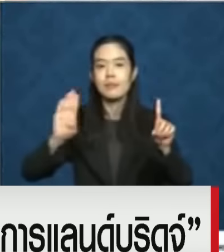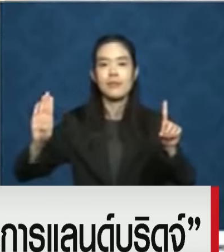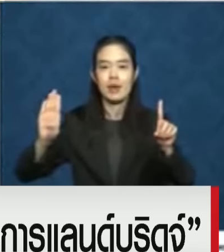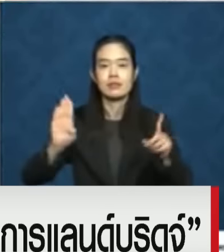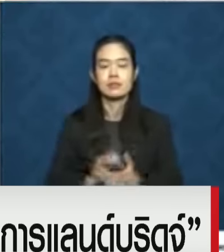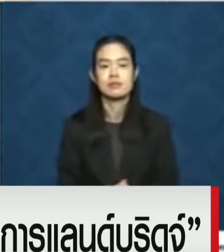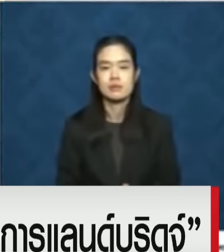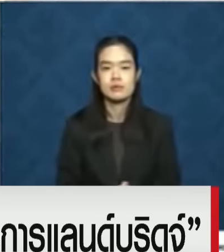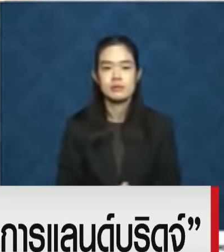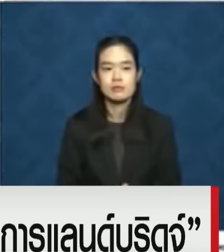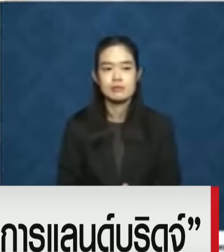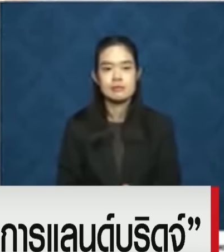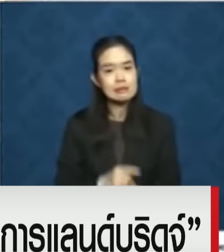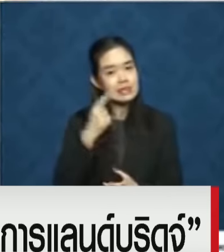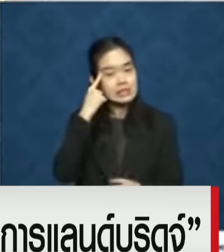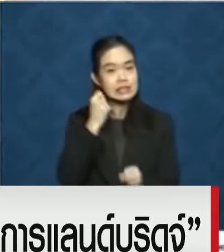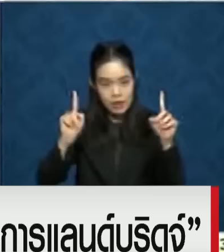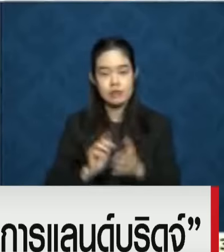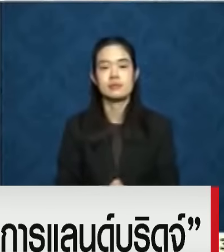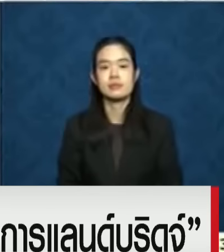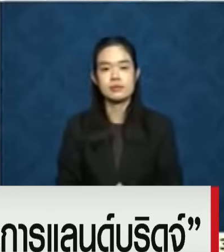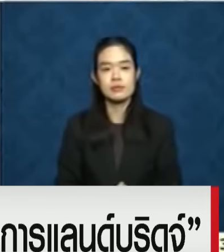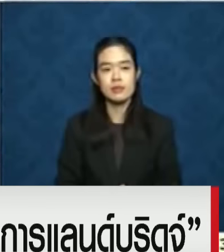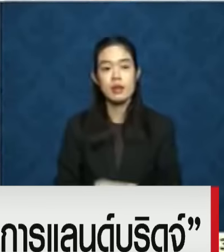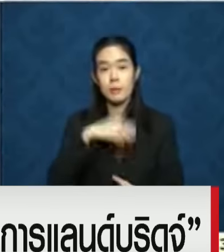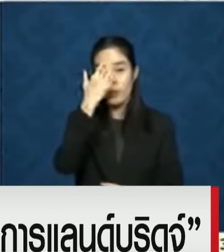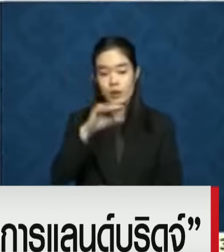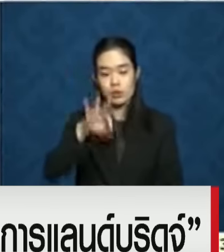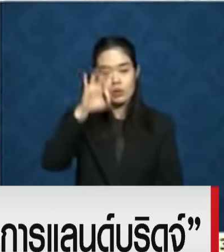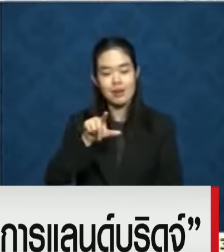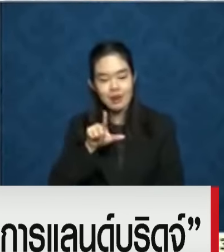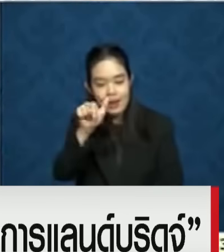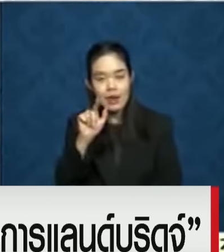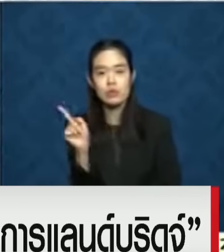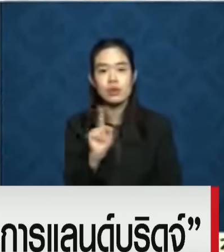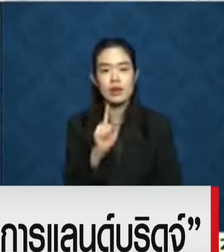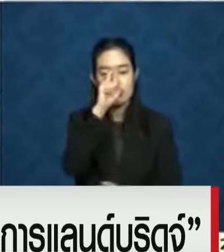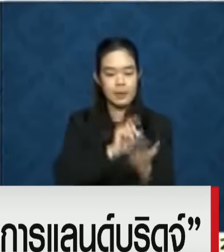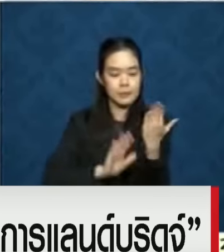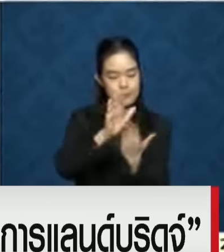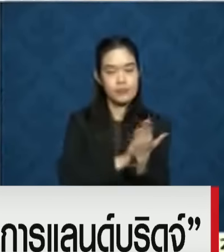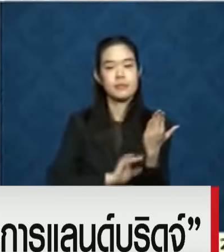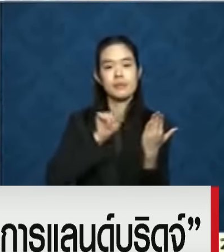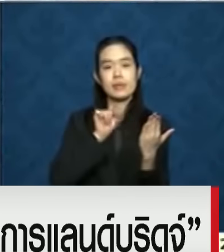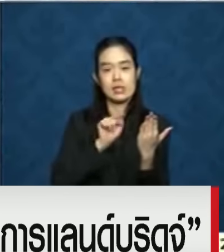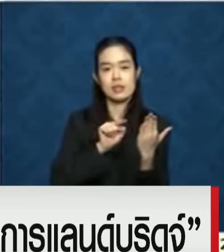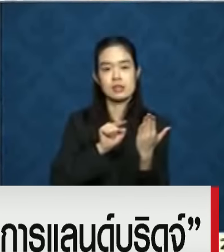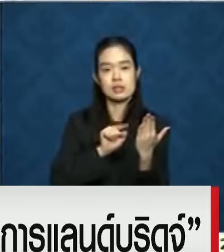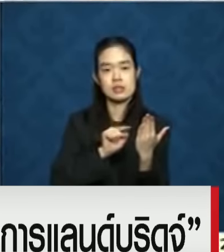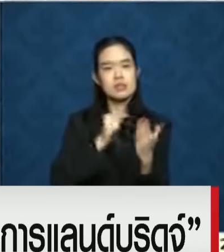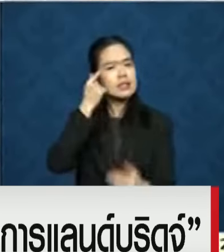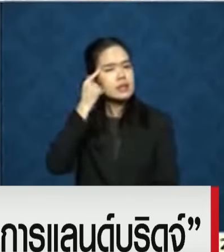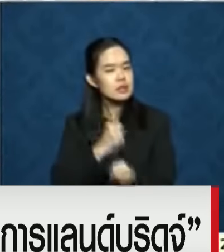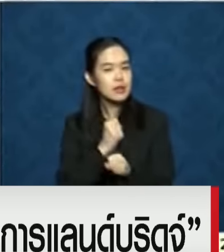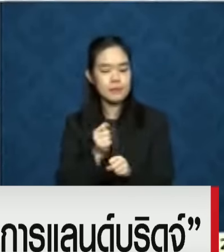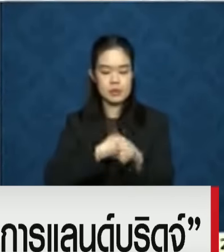ส่งมากกว่าช่องแคบมะละกาขนาดไหนยังไงขอรายละเอียดด้วยได้ยรวมไปถึงเรื่องของสินค้าที่จะขนส่งและโครงการ